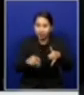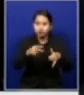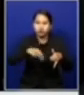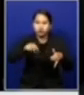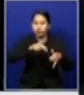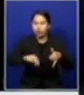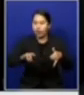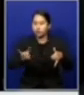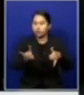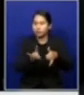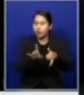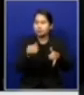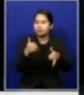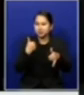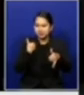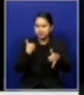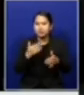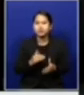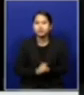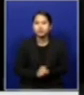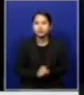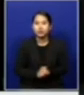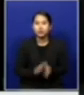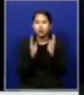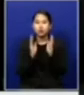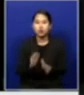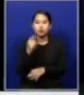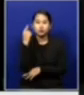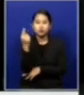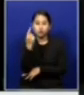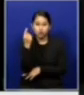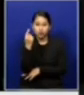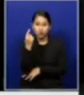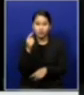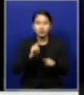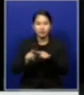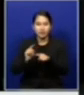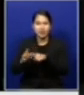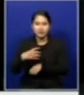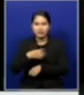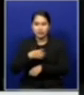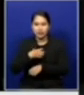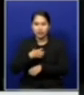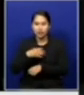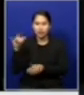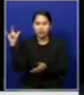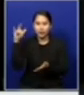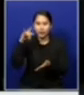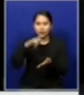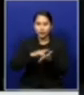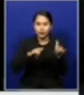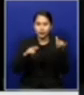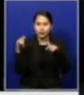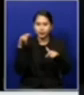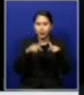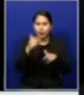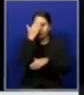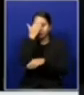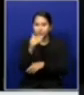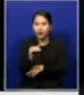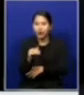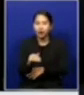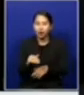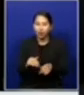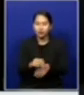าพคนที่เป็นนักท่องเที่ยวจากต่างประเทศก็อยากจะเข้ามาในประเทศไทยเพราะมาในประเทศไทยแล้วปลอดภั